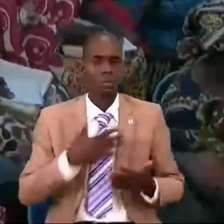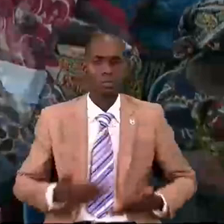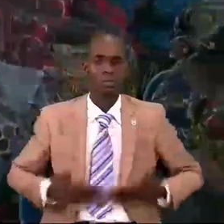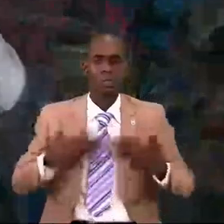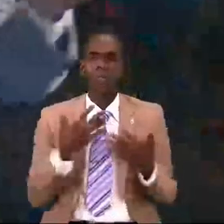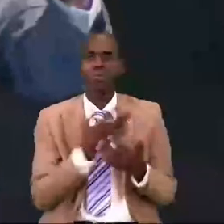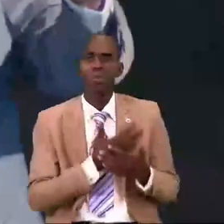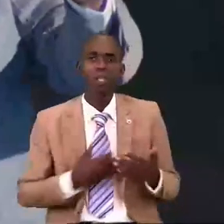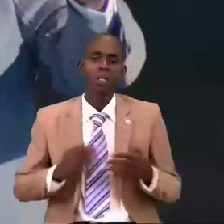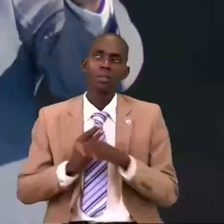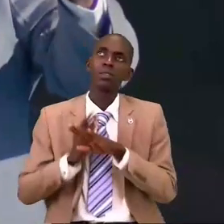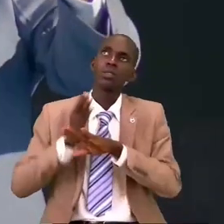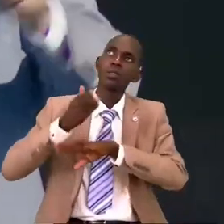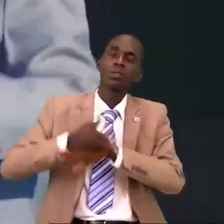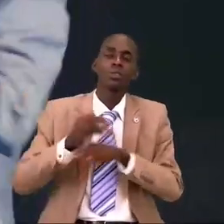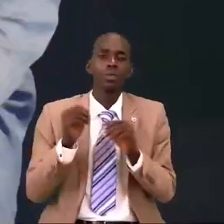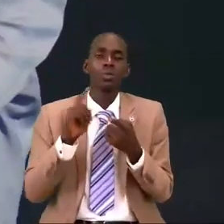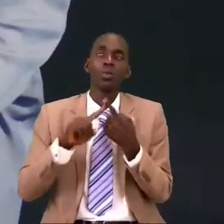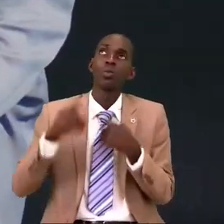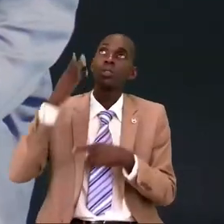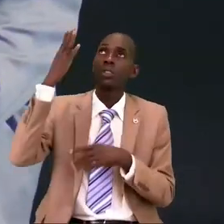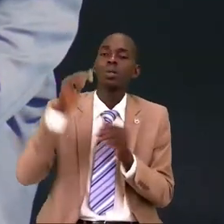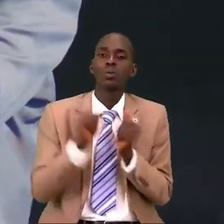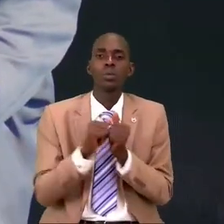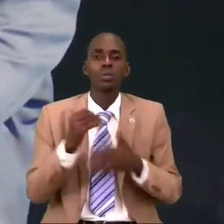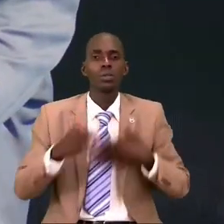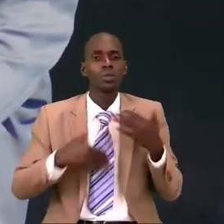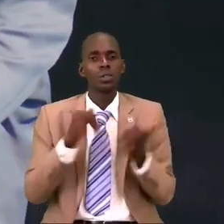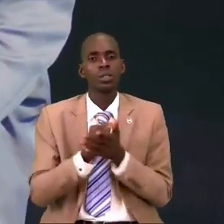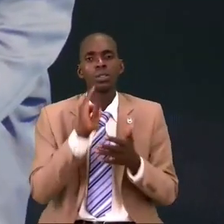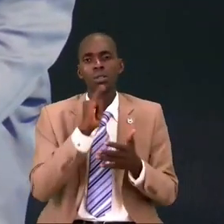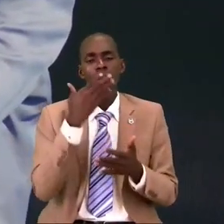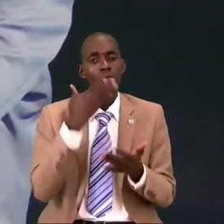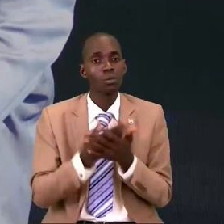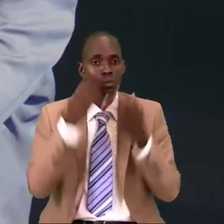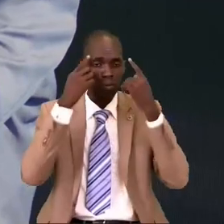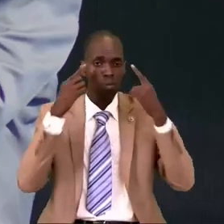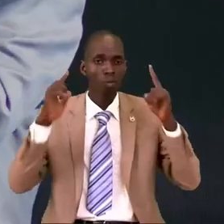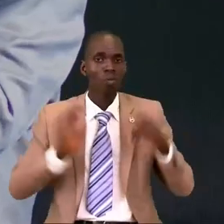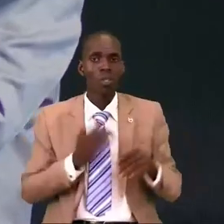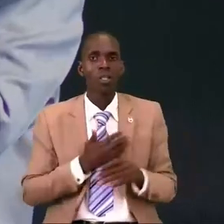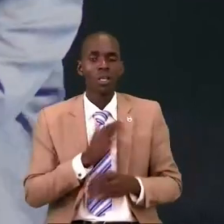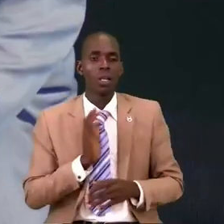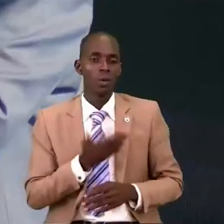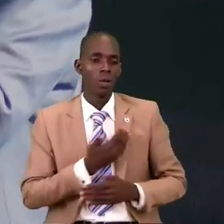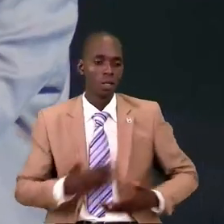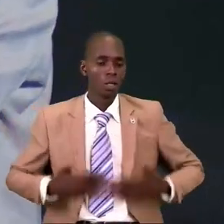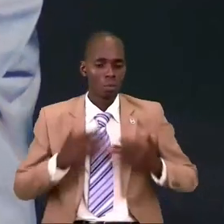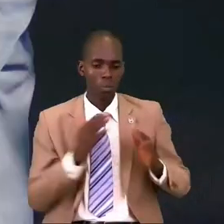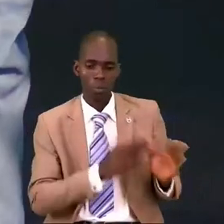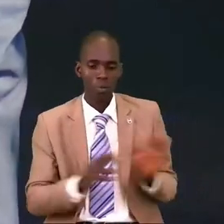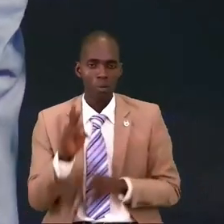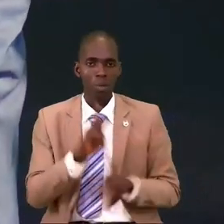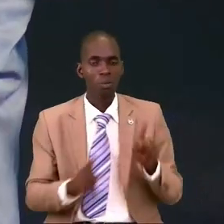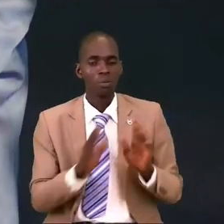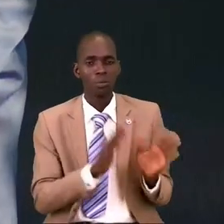nos vies préparent des gens, les prépare pour le ciel et ils sont heureux comme ils vont là-bas parce